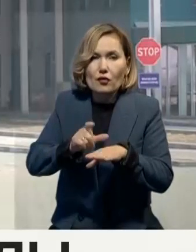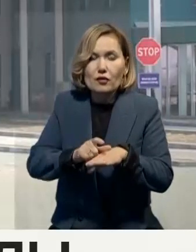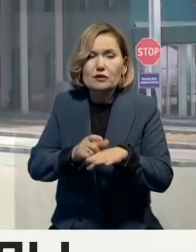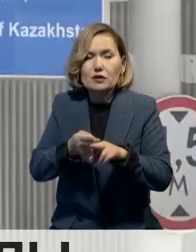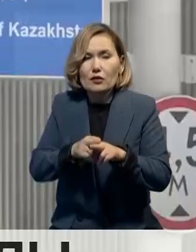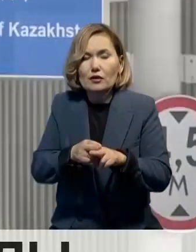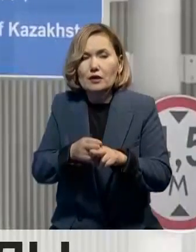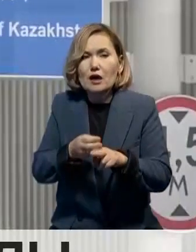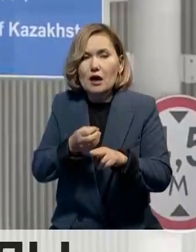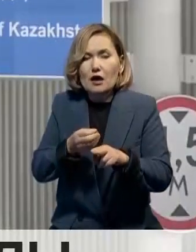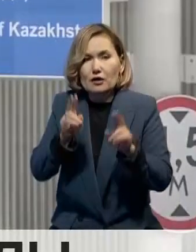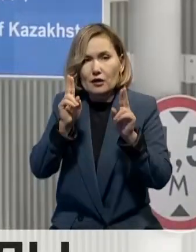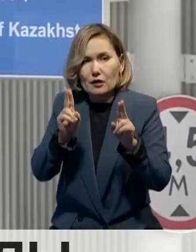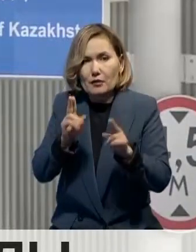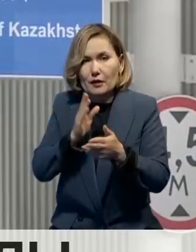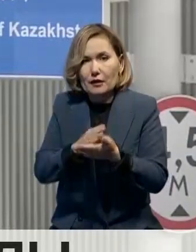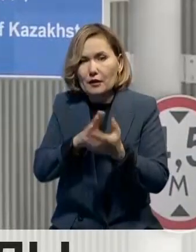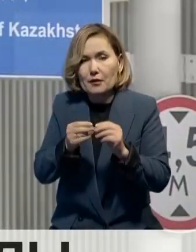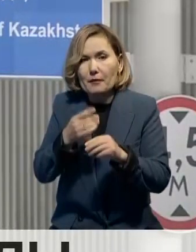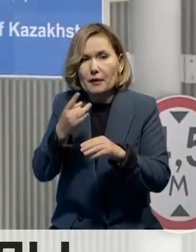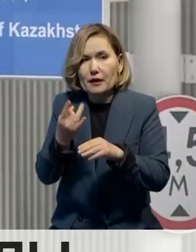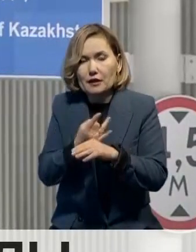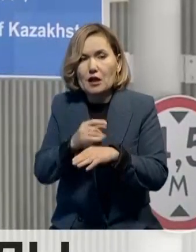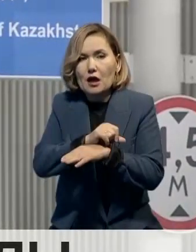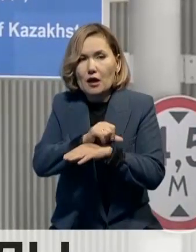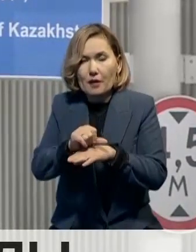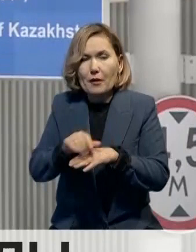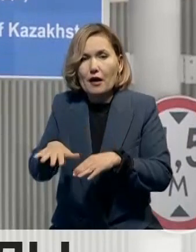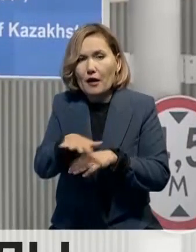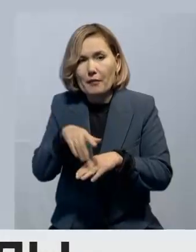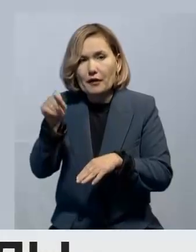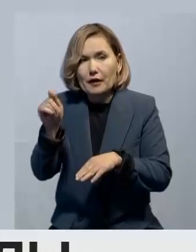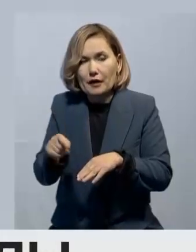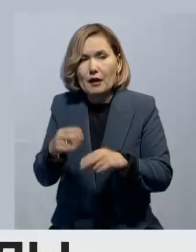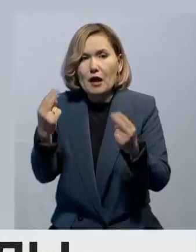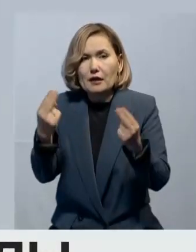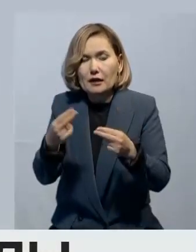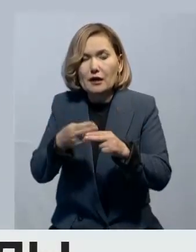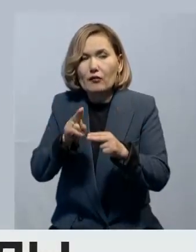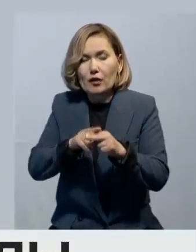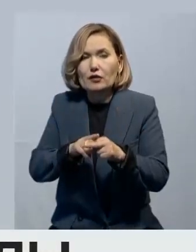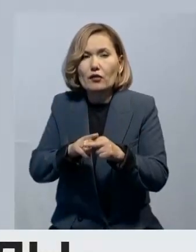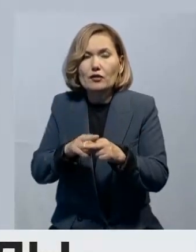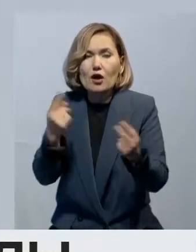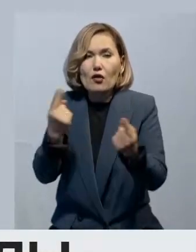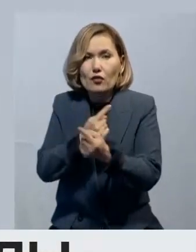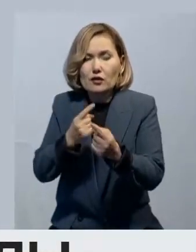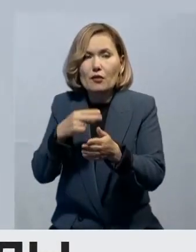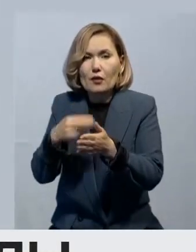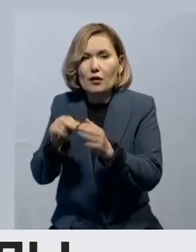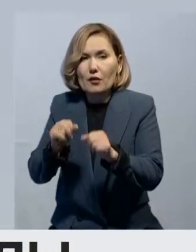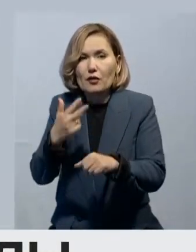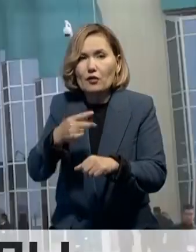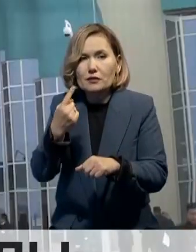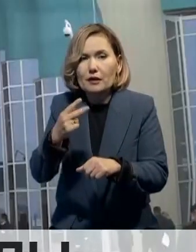қойылып отыр. Енді әрбір отандасымыз айына бір рет шекаралы аймаққа барып, кеден салығынсыз зат сатып ала алады. Оның салмағы